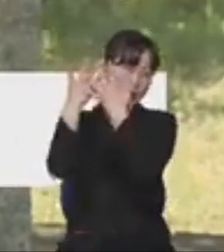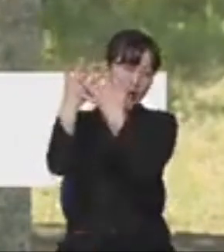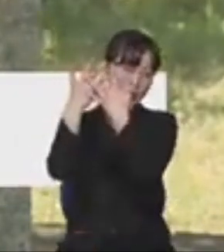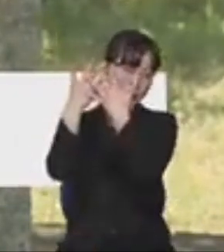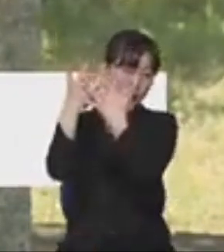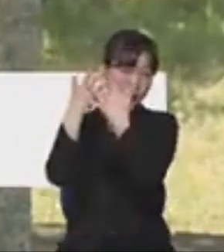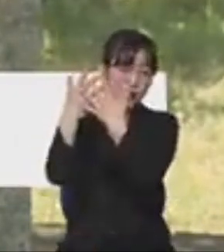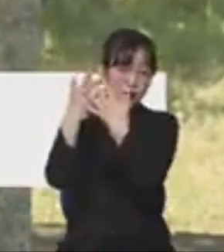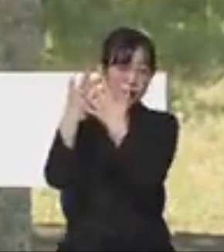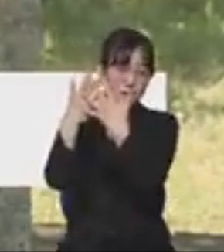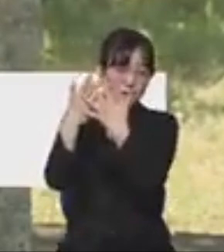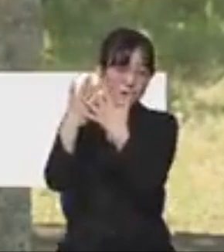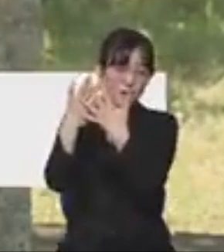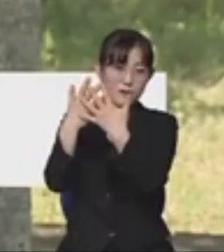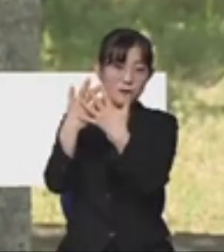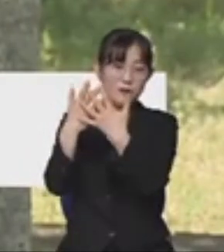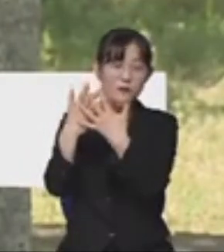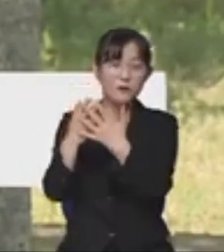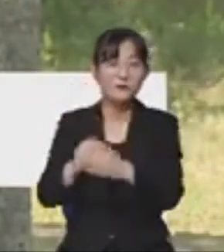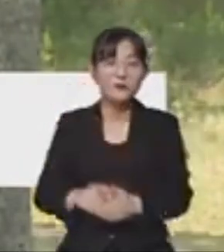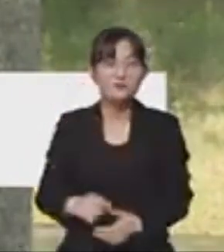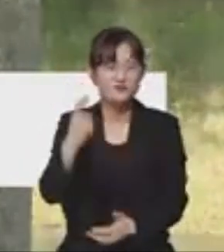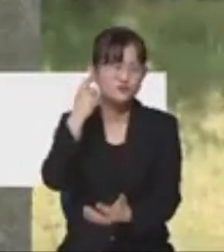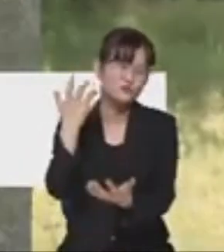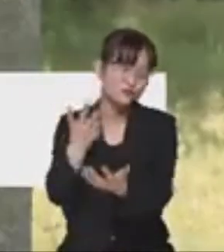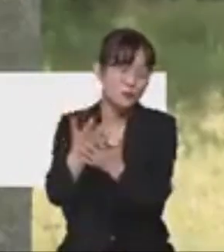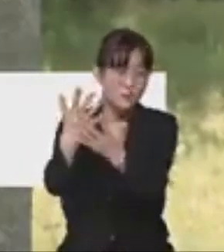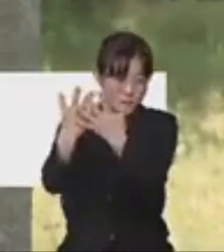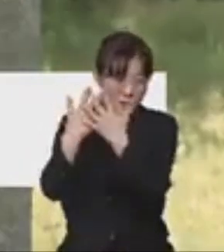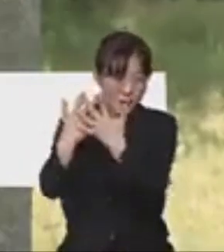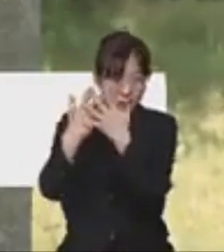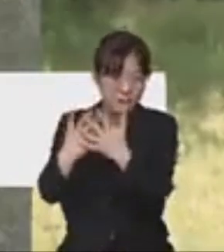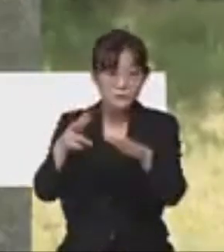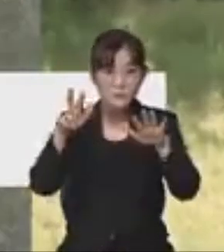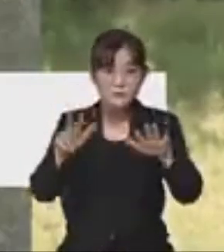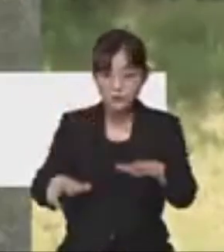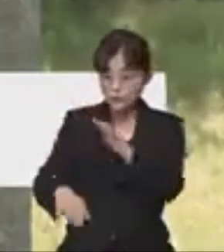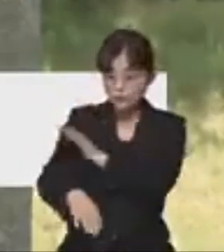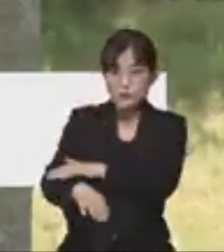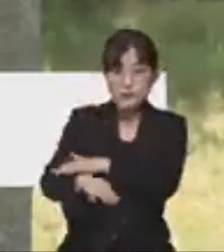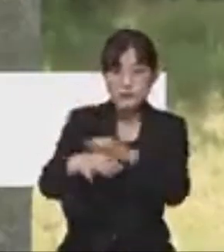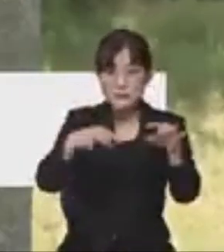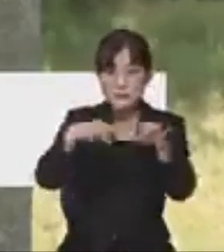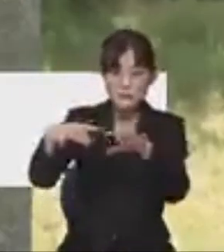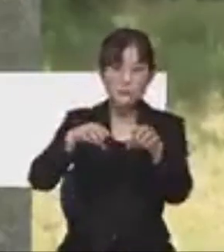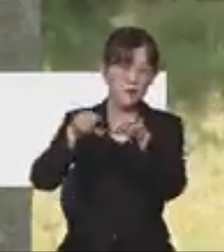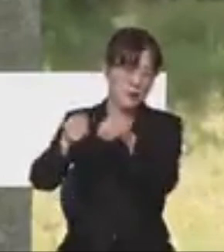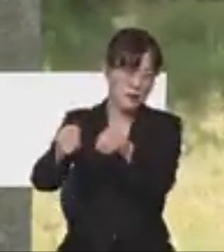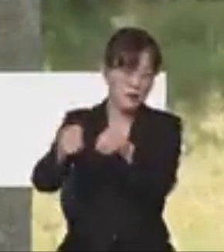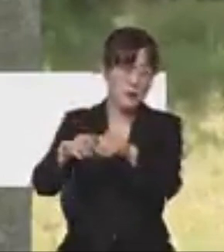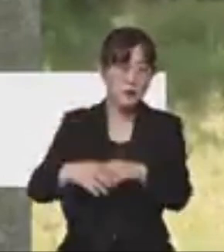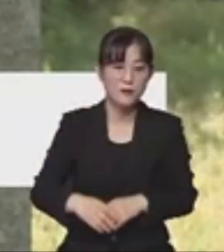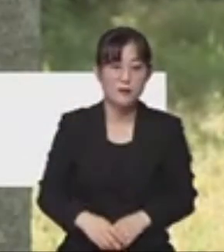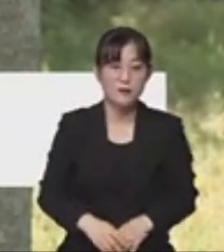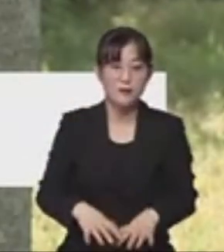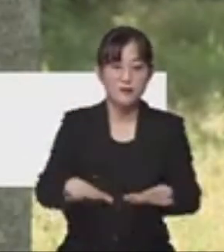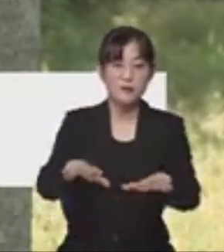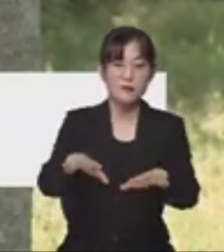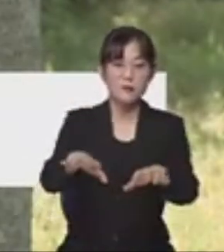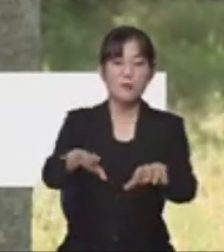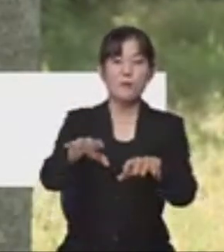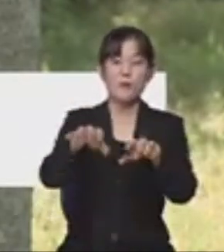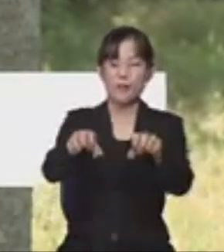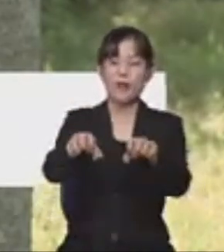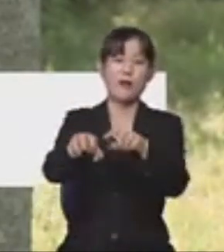바로 트라우마인가 그런 거 싶네요. 지금까지도 우측 신경마비가 안 풀렸어요. 여기 안 오라